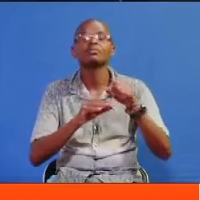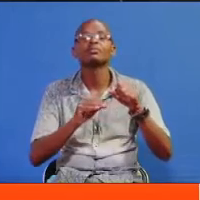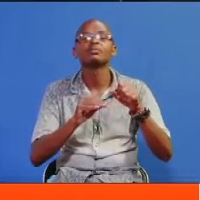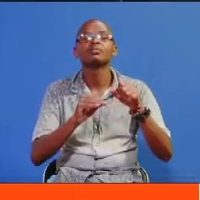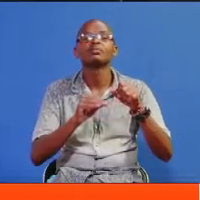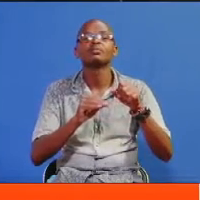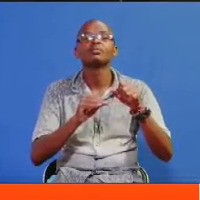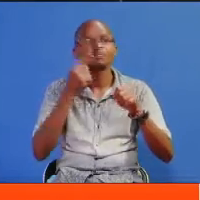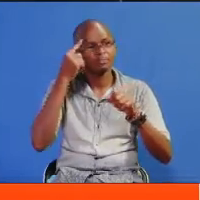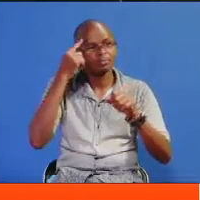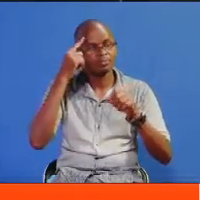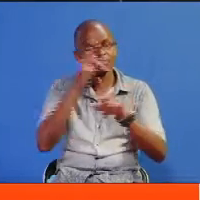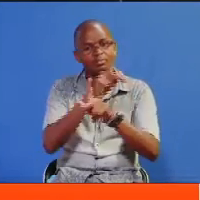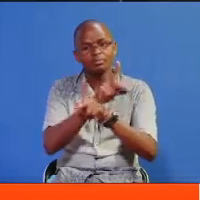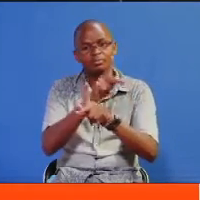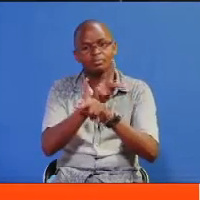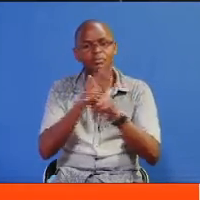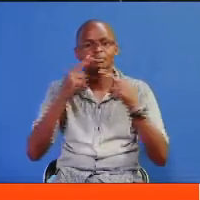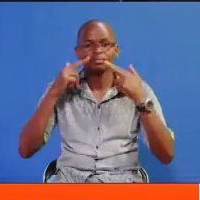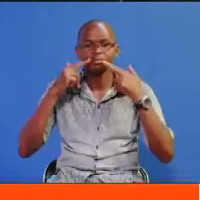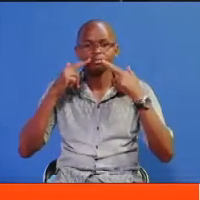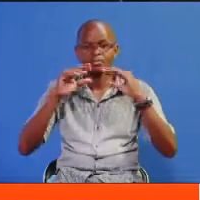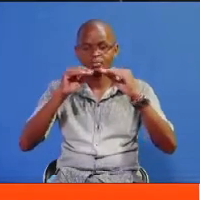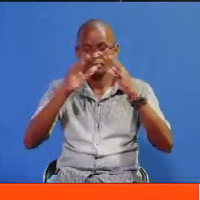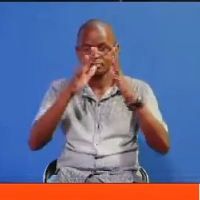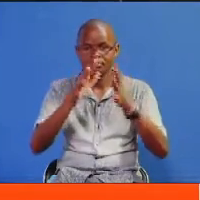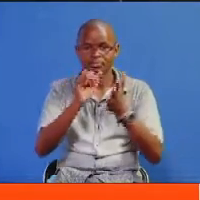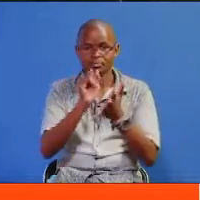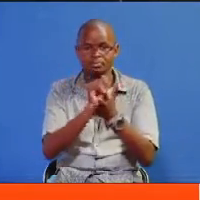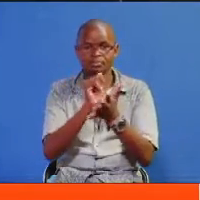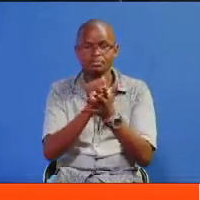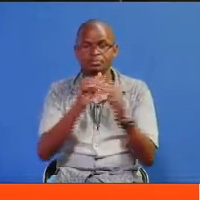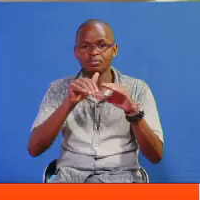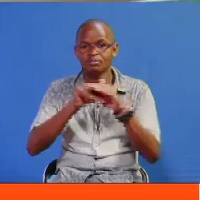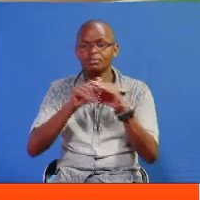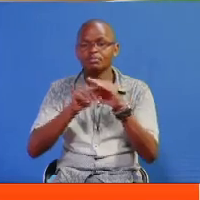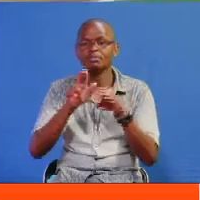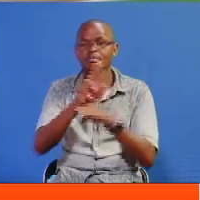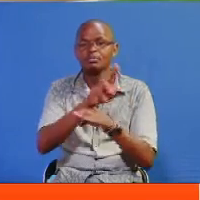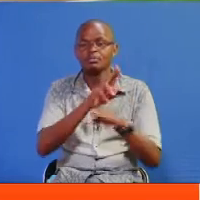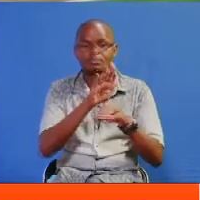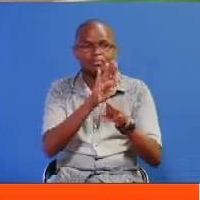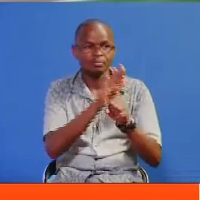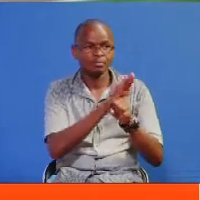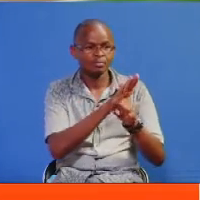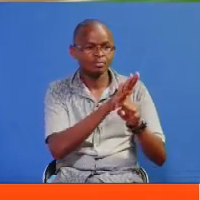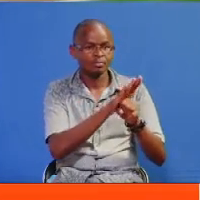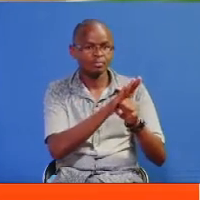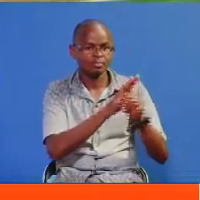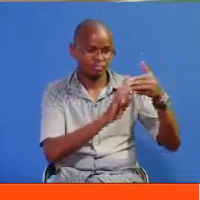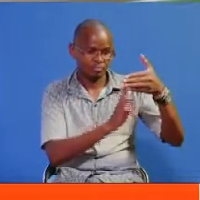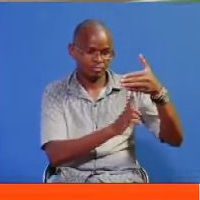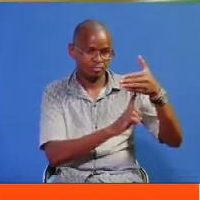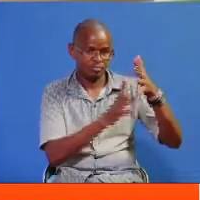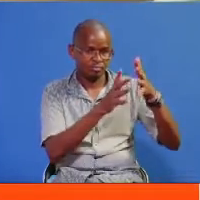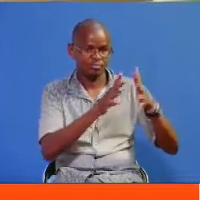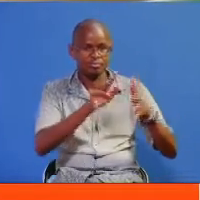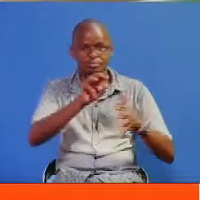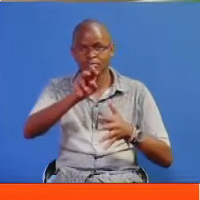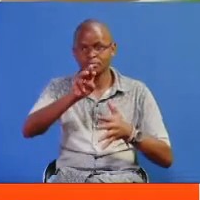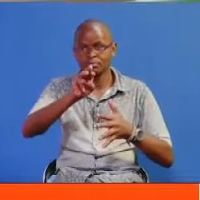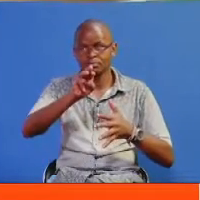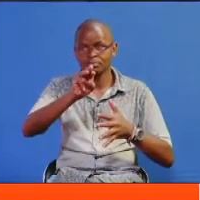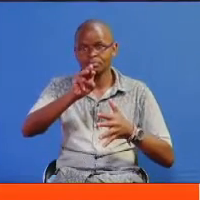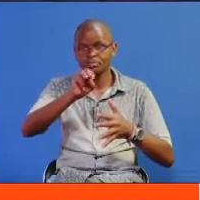examination fraud while protecting innocent teachers whose gadgets may be misused. Kadhalika, waziri wa elimu George